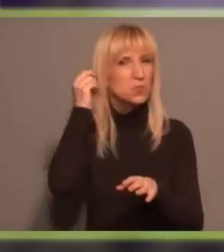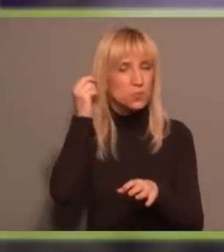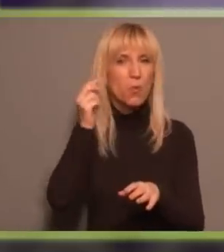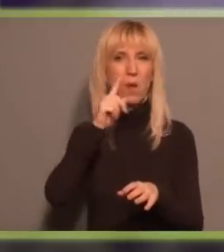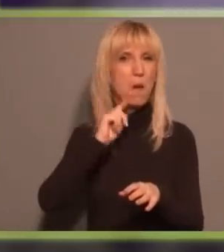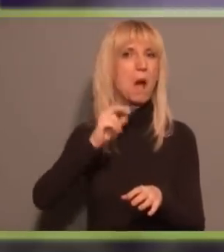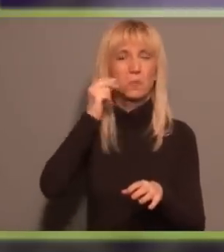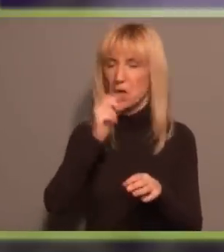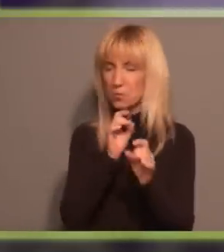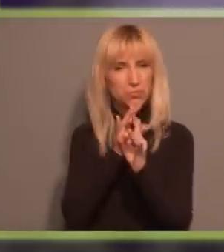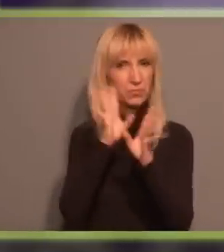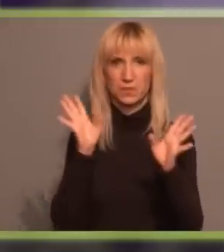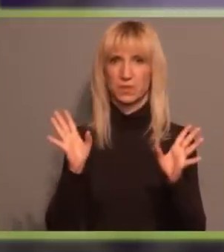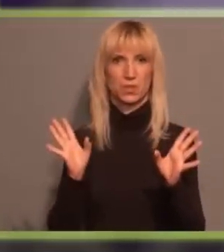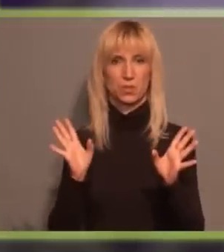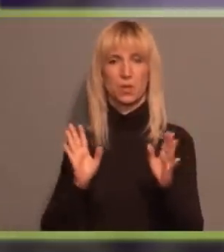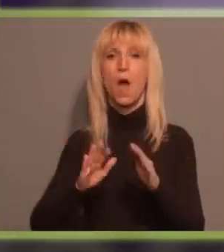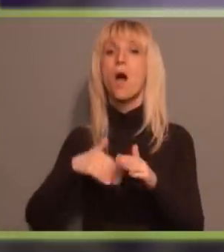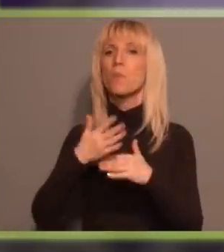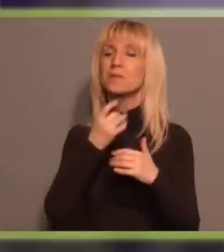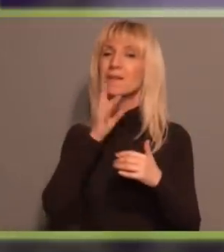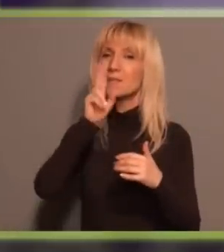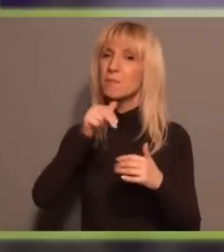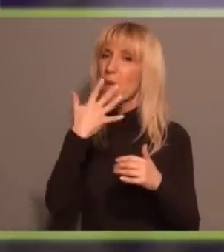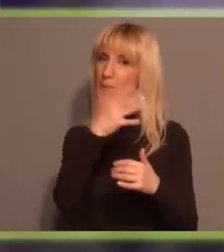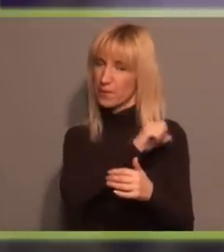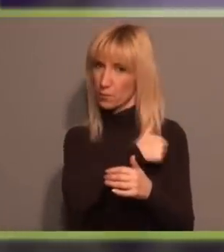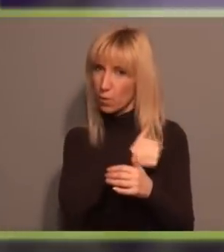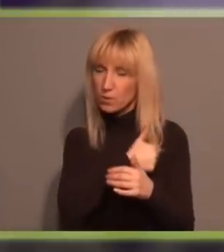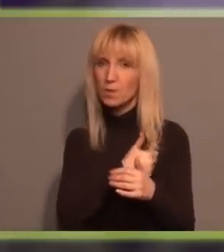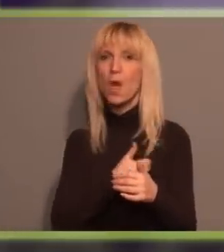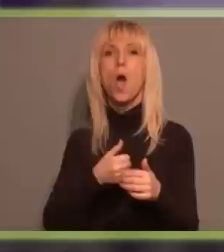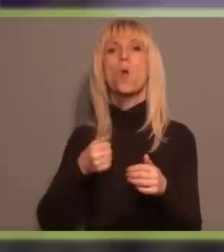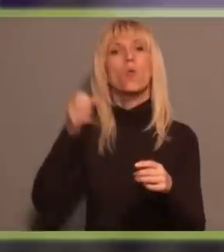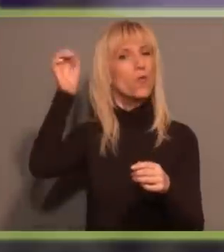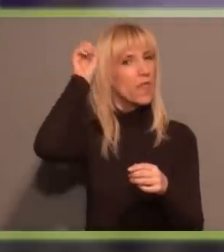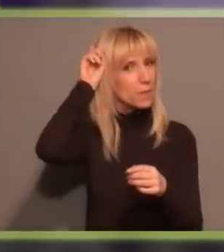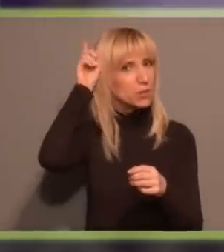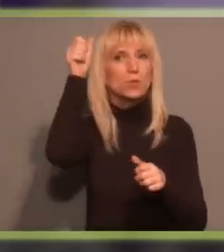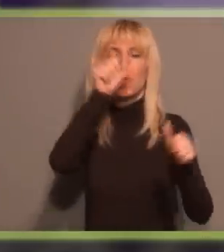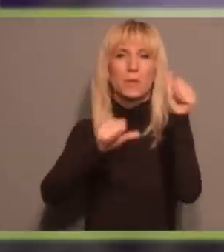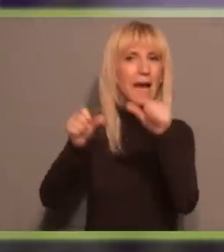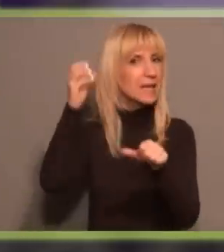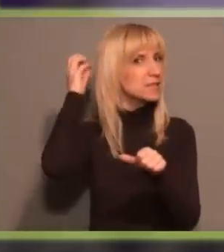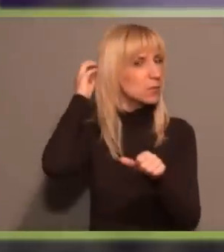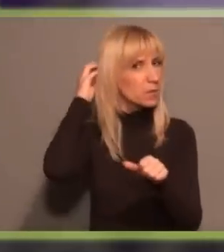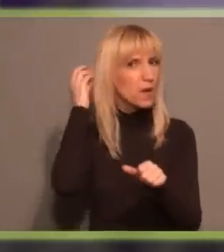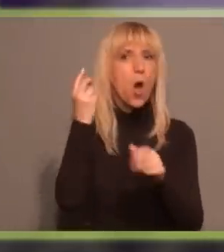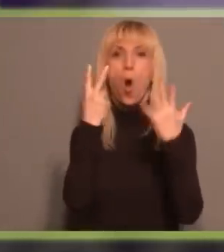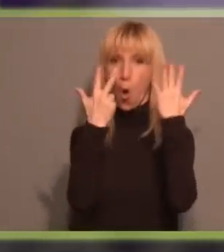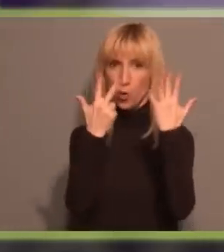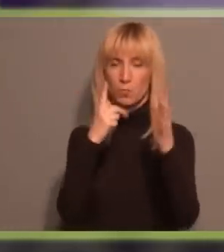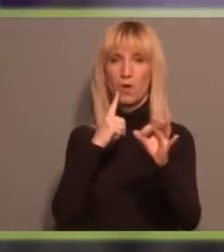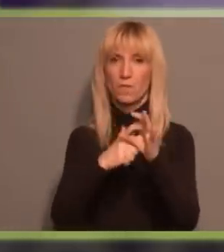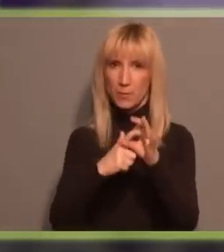niti nisam mogla da čujem ni od čega. I onda od 5 godina sam operisao cochlear implant u Hanover u Nemačkoj u